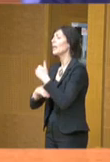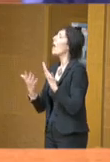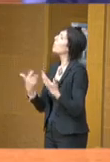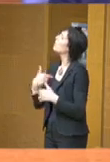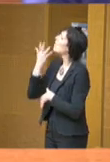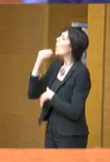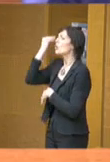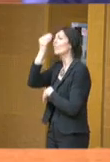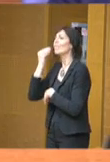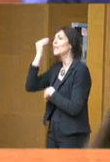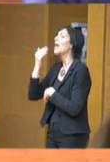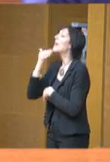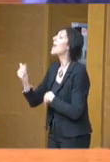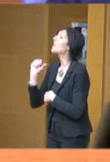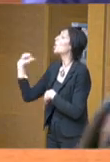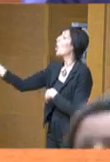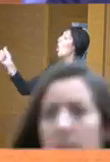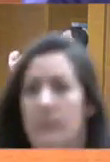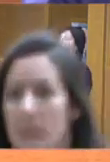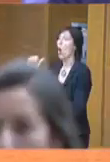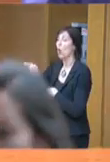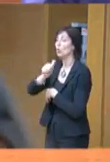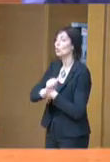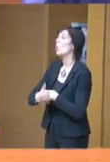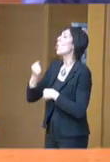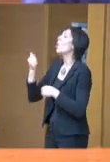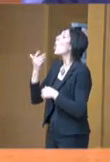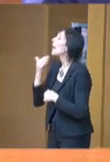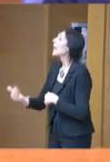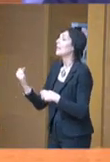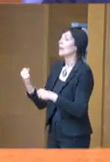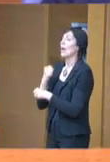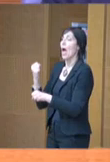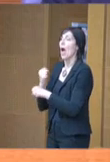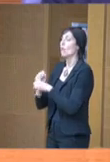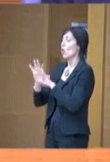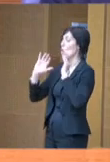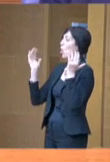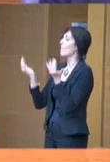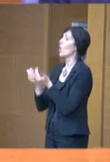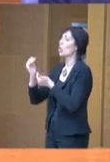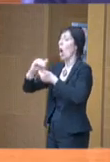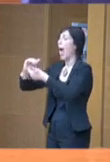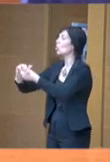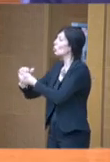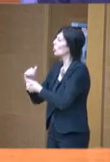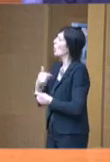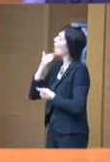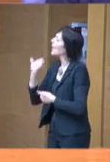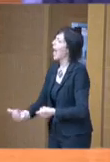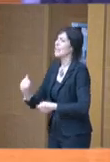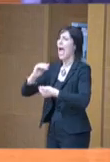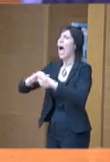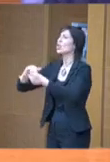voi, grazie al lavoro che state facendo nel mondo associativo, e quindi ringrazio le associazioni